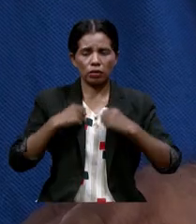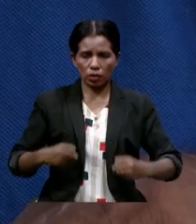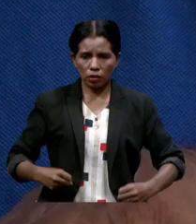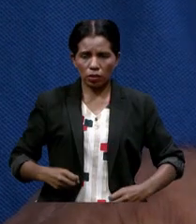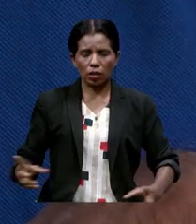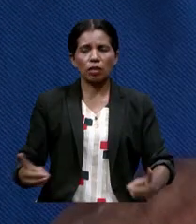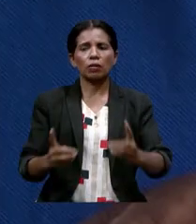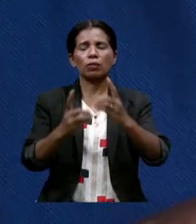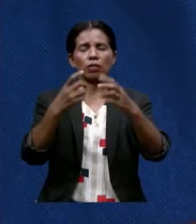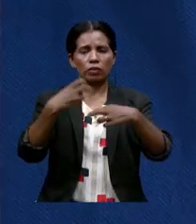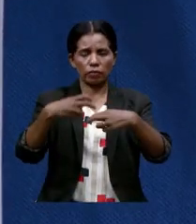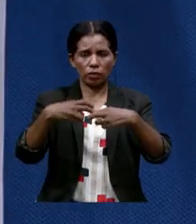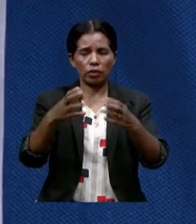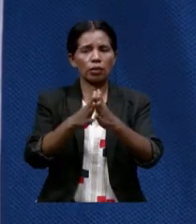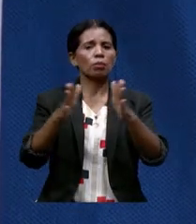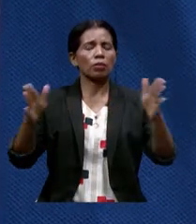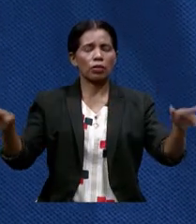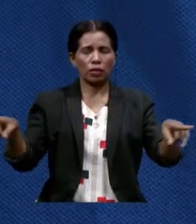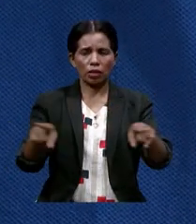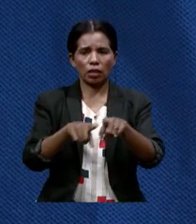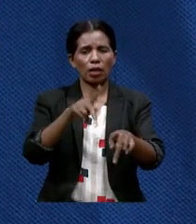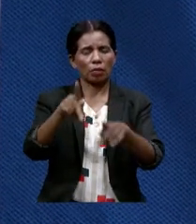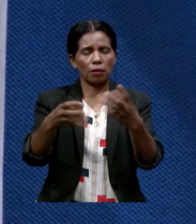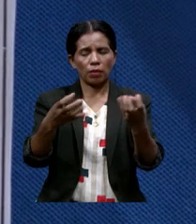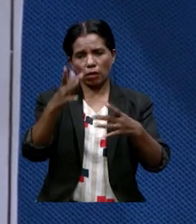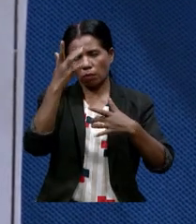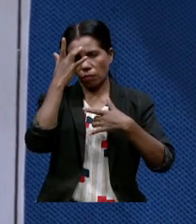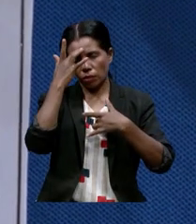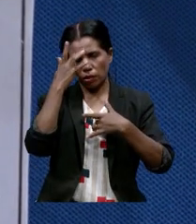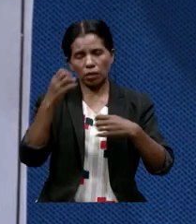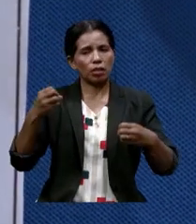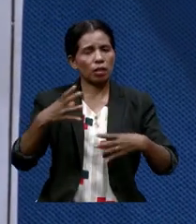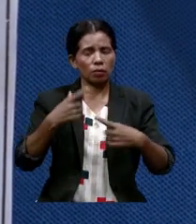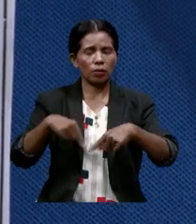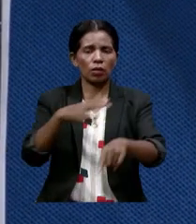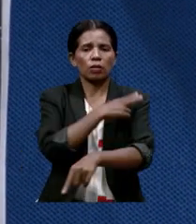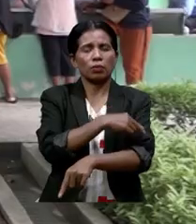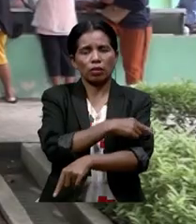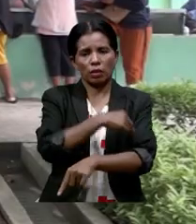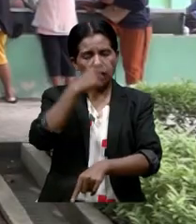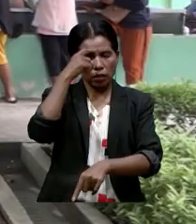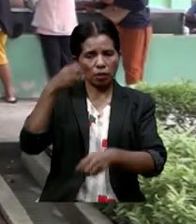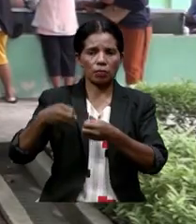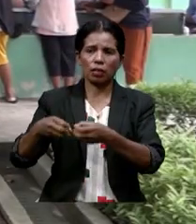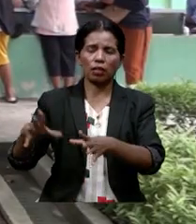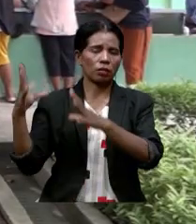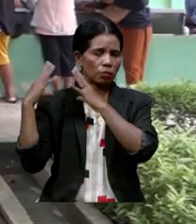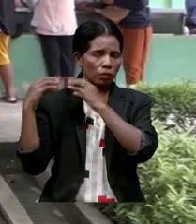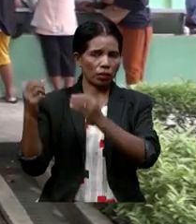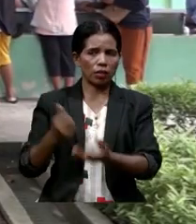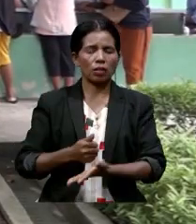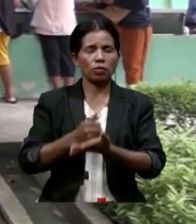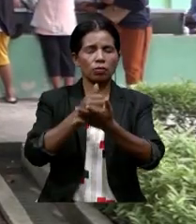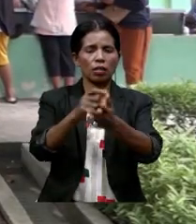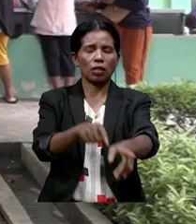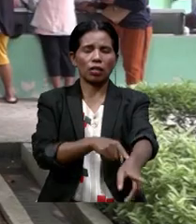hasoro desafio barak makanesan ema barak moras mai betauk ba hospital tambala kon esperança atendimento